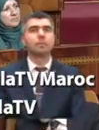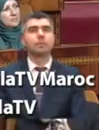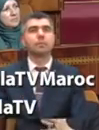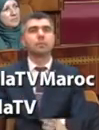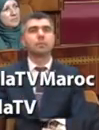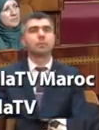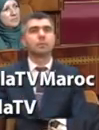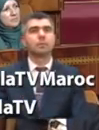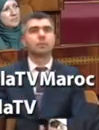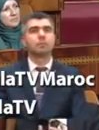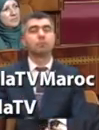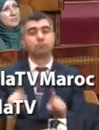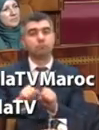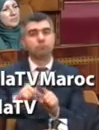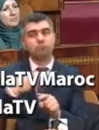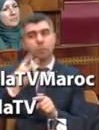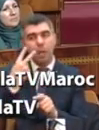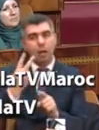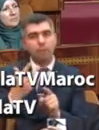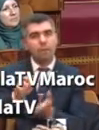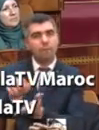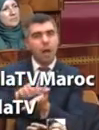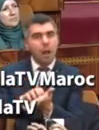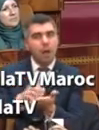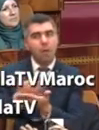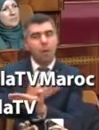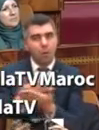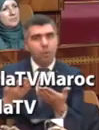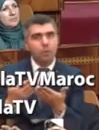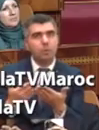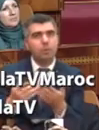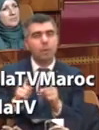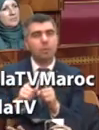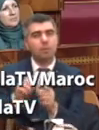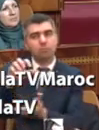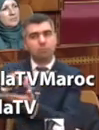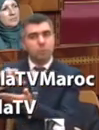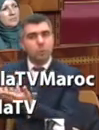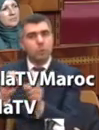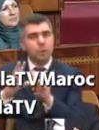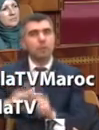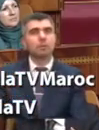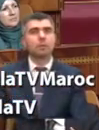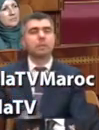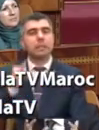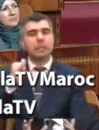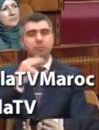اللي كيتعمل مزيان وحاسين به الفلاحه وساكنه العالم القراوي. هذا الشيء كنشوفوه كل